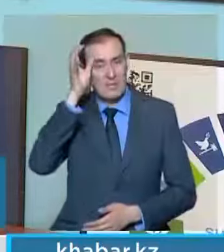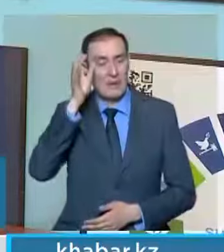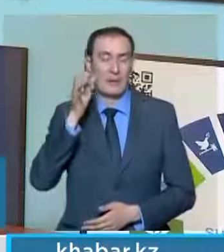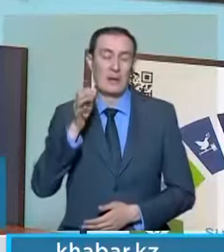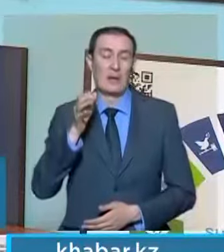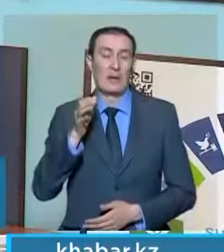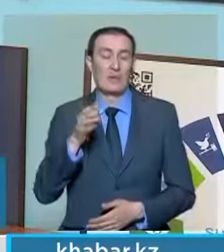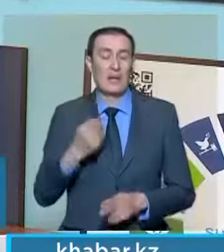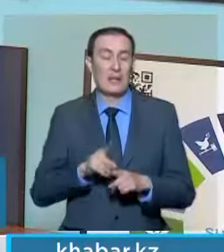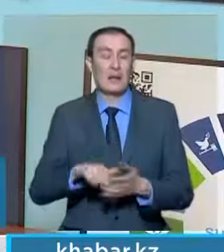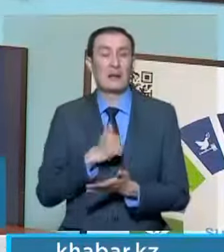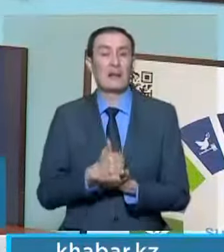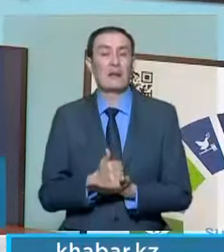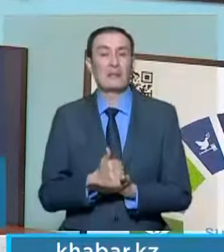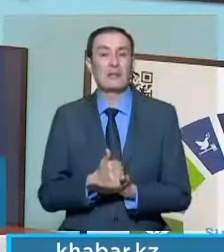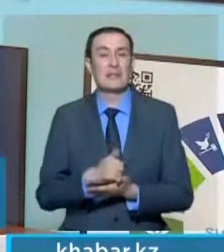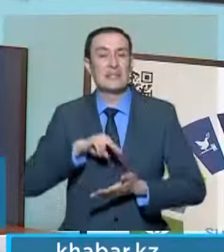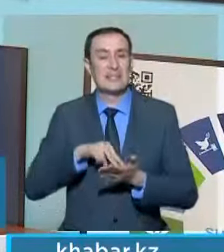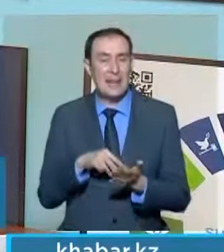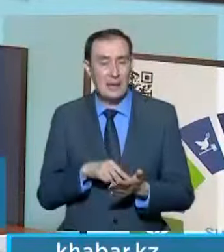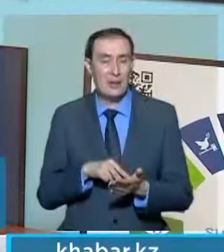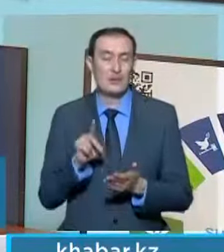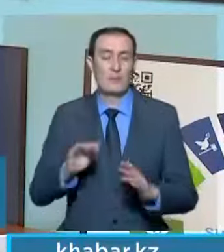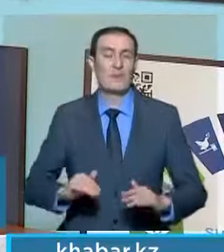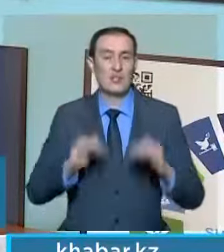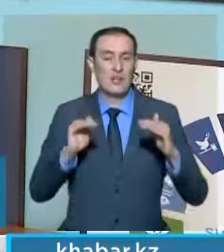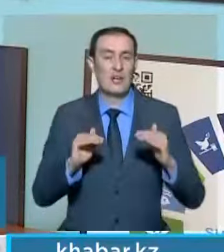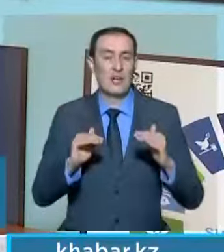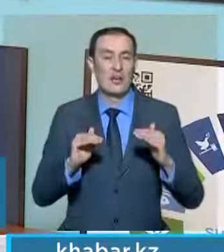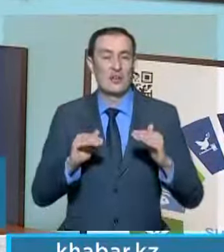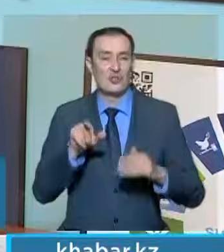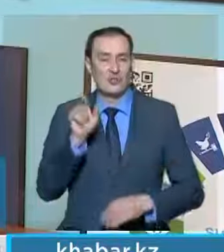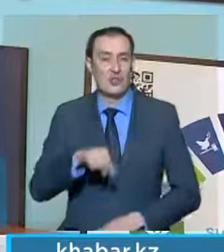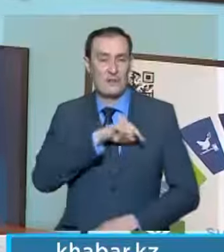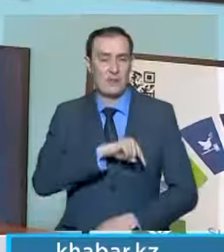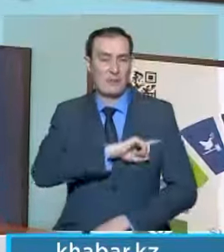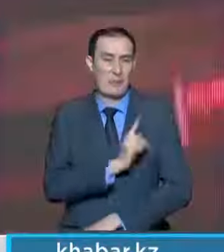одна из главных целей, да, это повышение человеческого капитала.